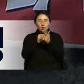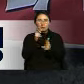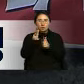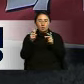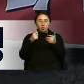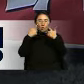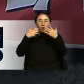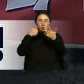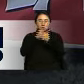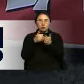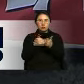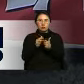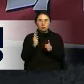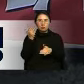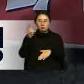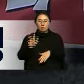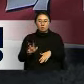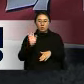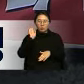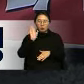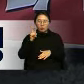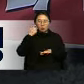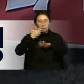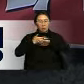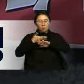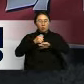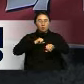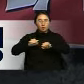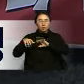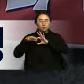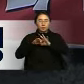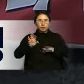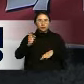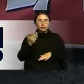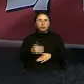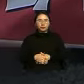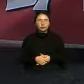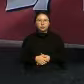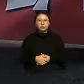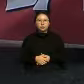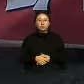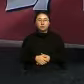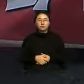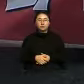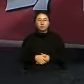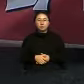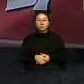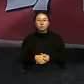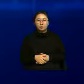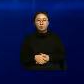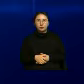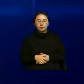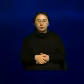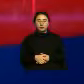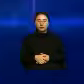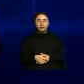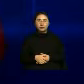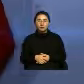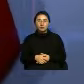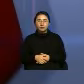사업이 확정됐습니다 하지만 앞으로도 반대 움직임은 계속될 것으로 보입니다 보도에 전진하 기자입니다